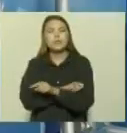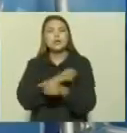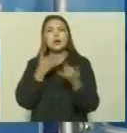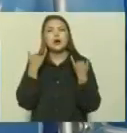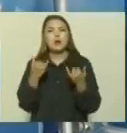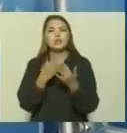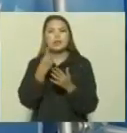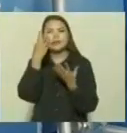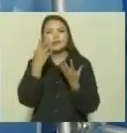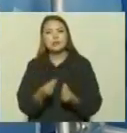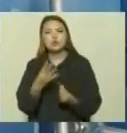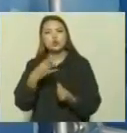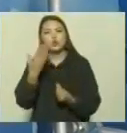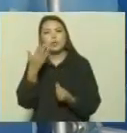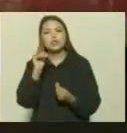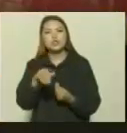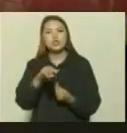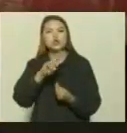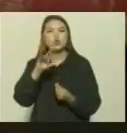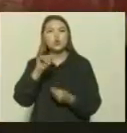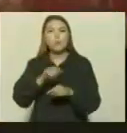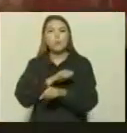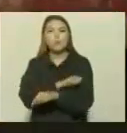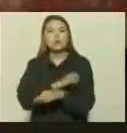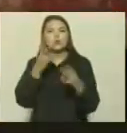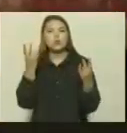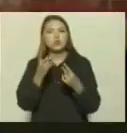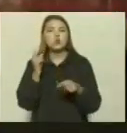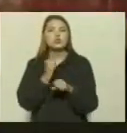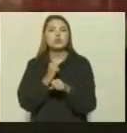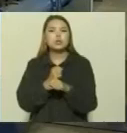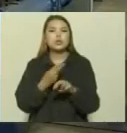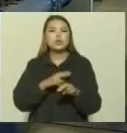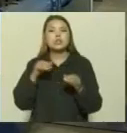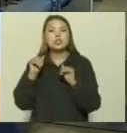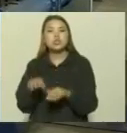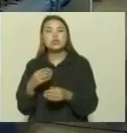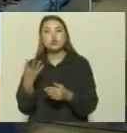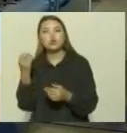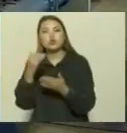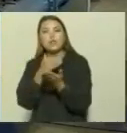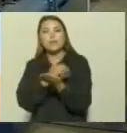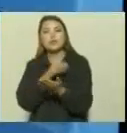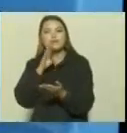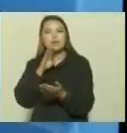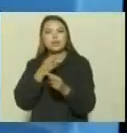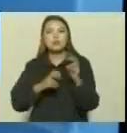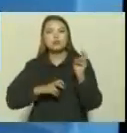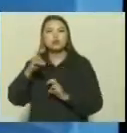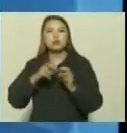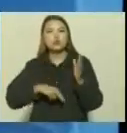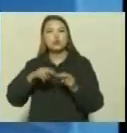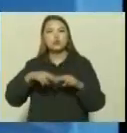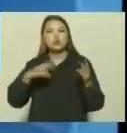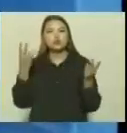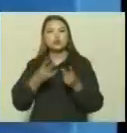городу в сутки необходимо 45 тысяч кубометров. В целях решения нехватки ресурса необходим еще резервуар на 30 тысяч кубометров, говорит